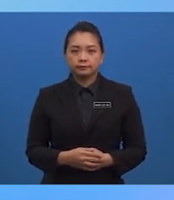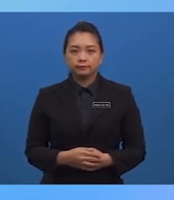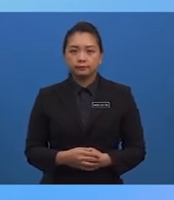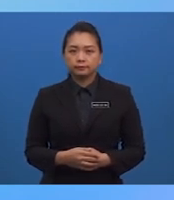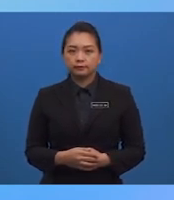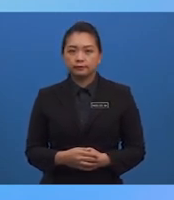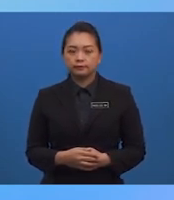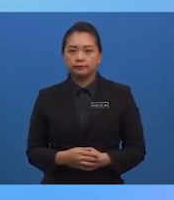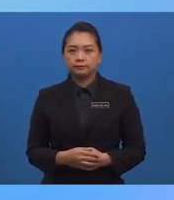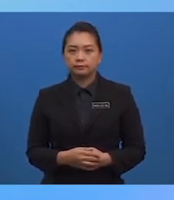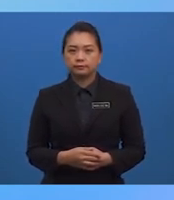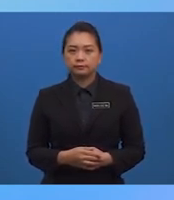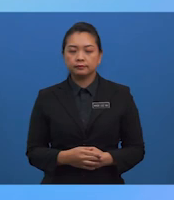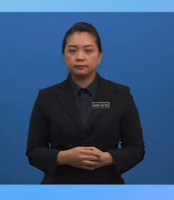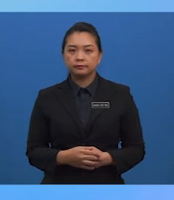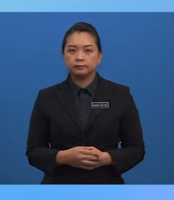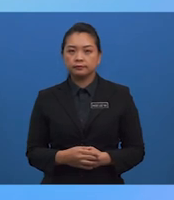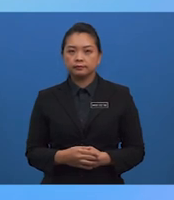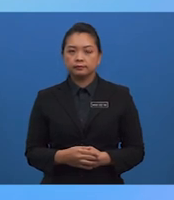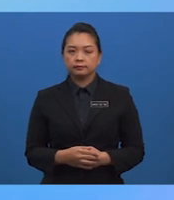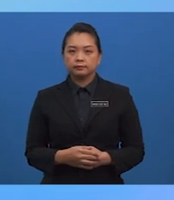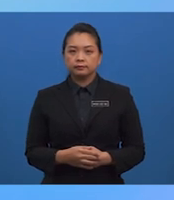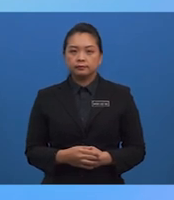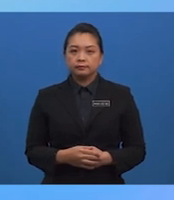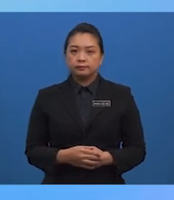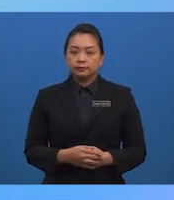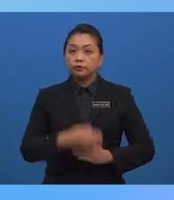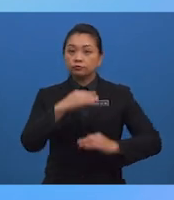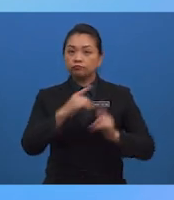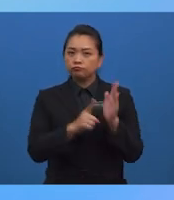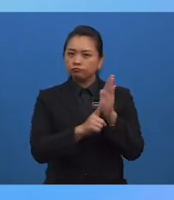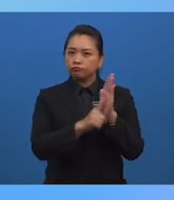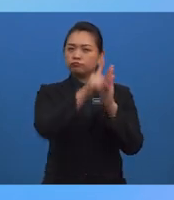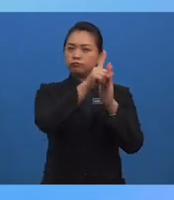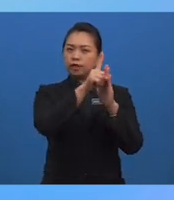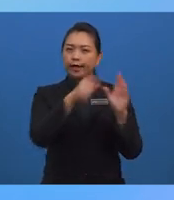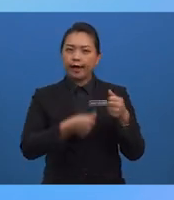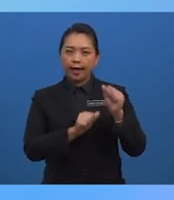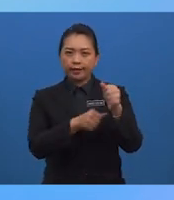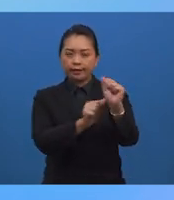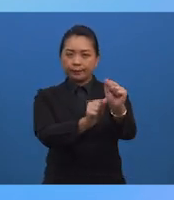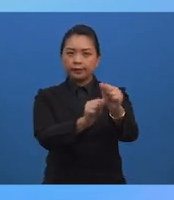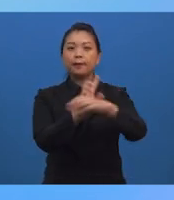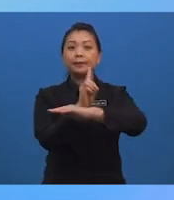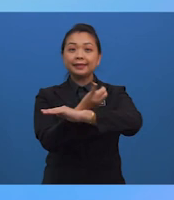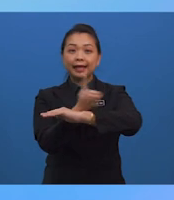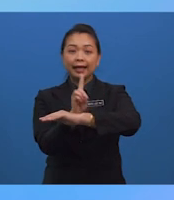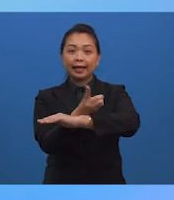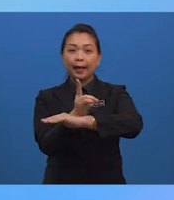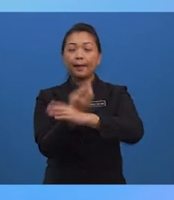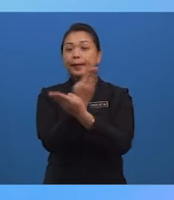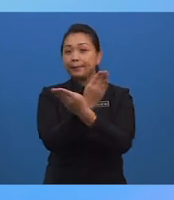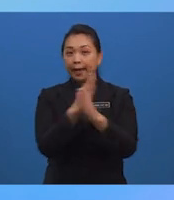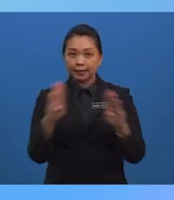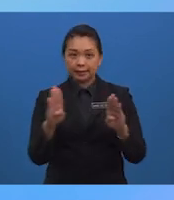Kesan positif yang pertama ialah meningkatkan aliran perdagangan secara bebas. Ini